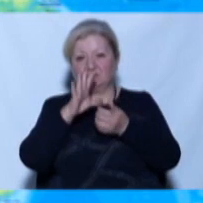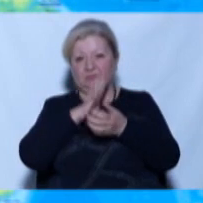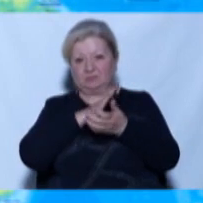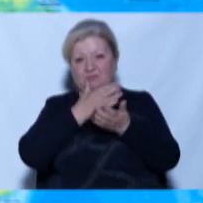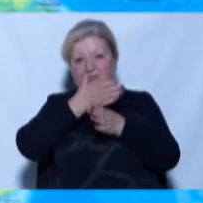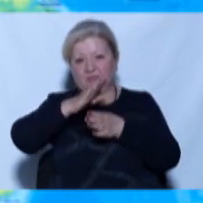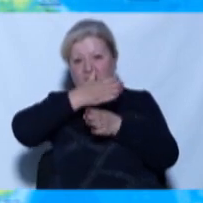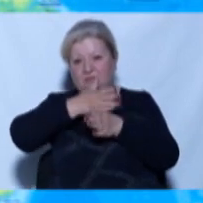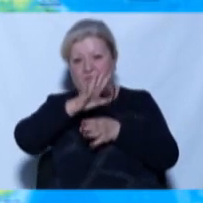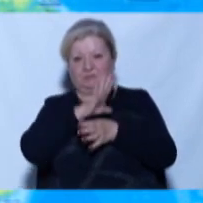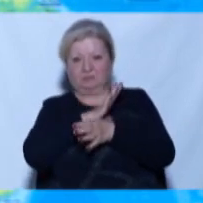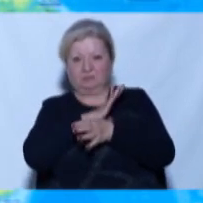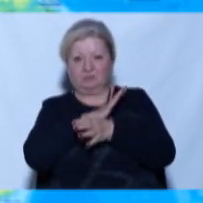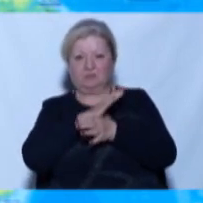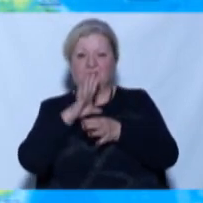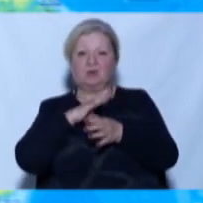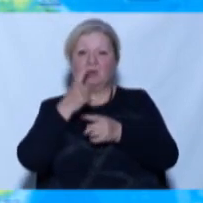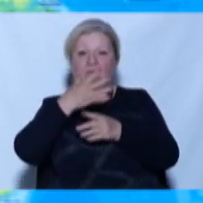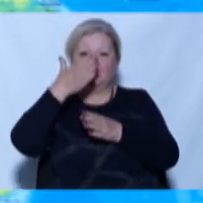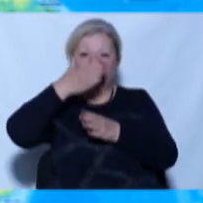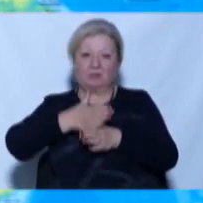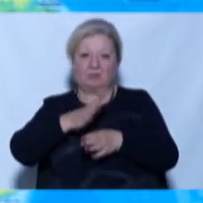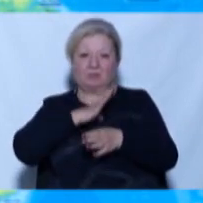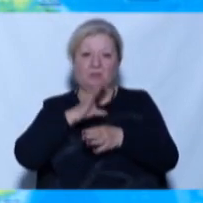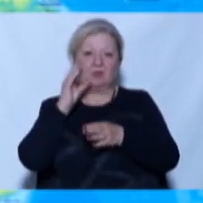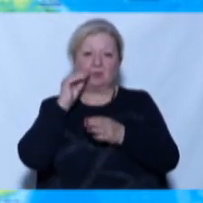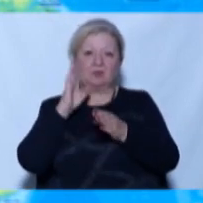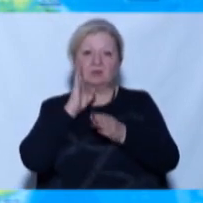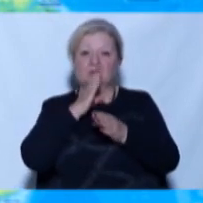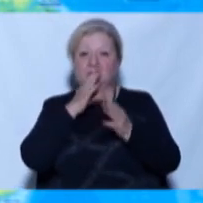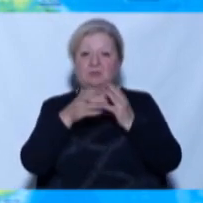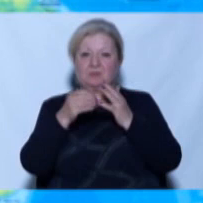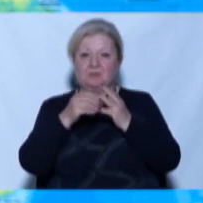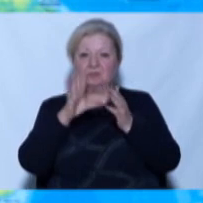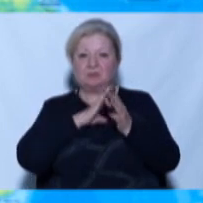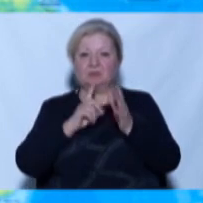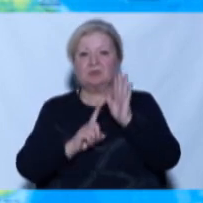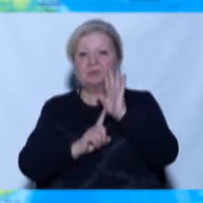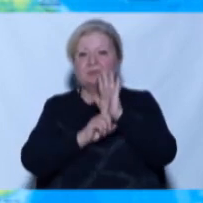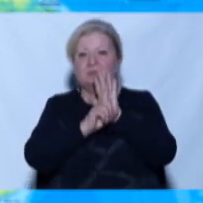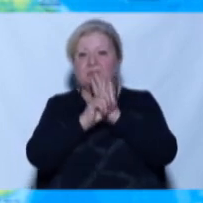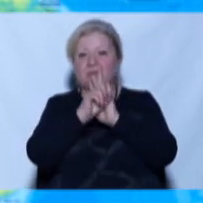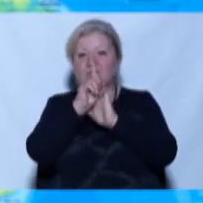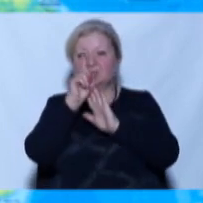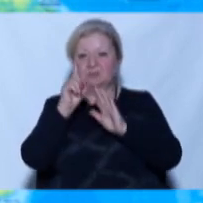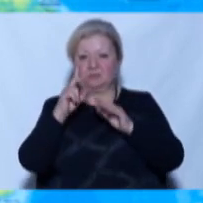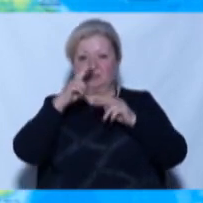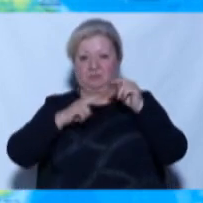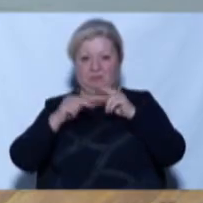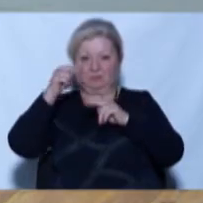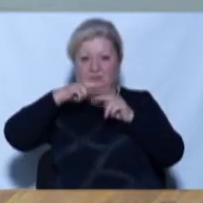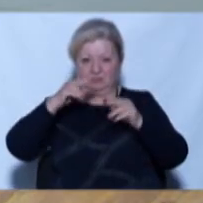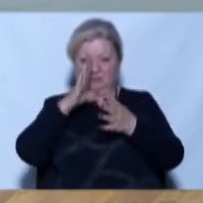გამოყვეს. ეს იყო პირველი პერიოდი, როდესაც დედამიწის სხეული ყალიბდებოდა, დედამიწაზე სიმყარე